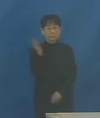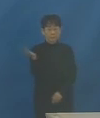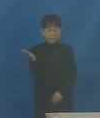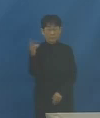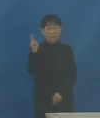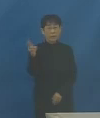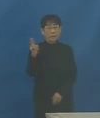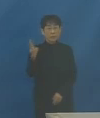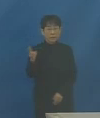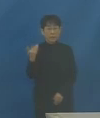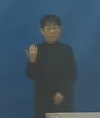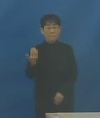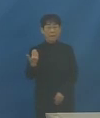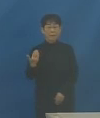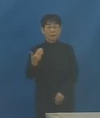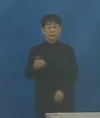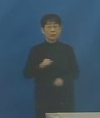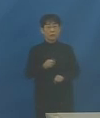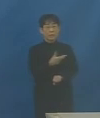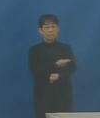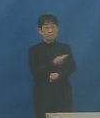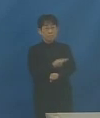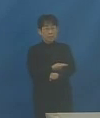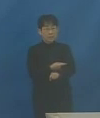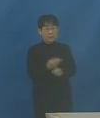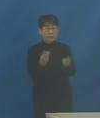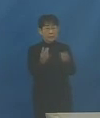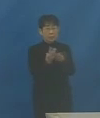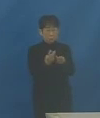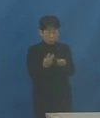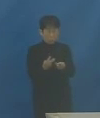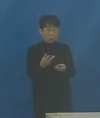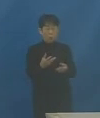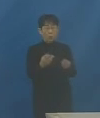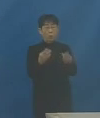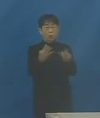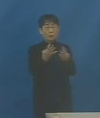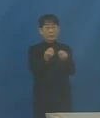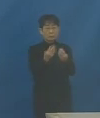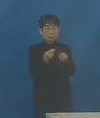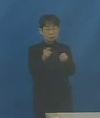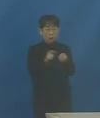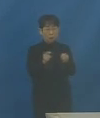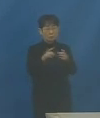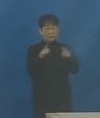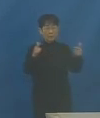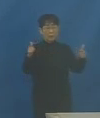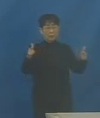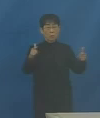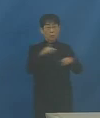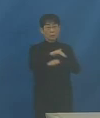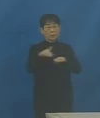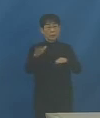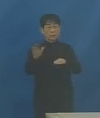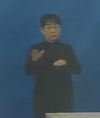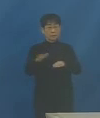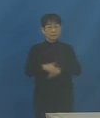前で募集をして対象人数多くを増やしていこうということであります